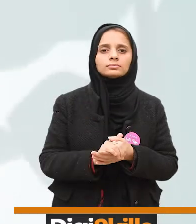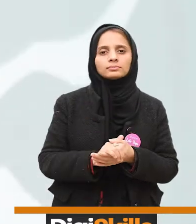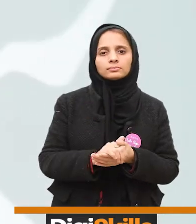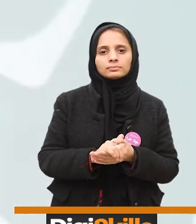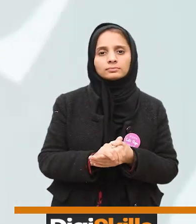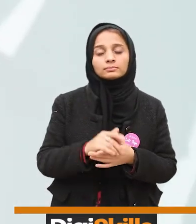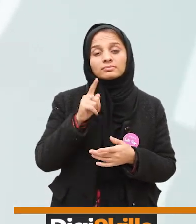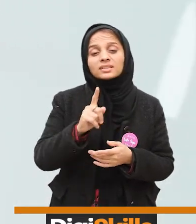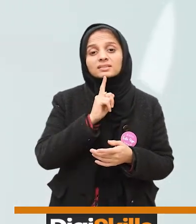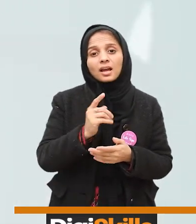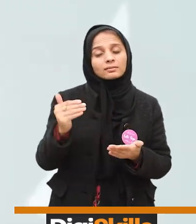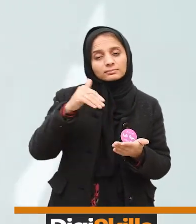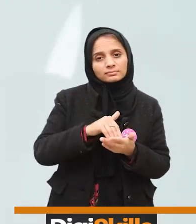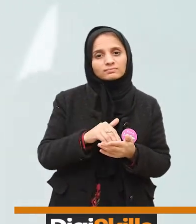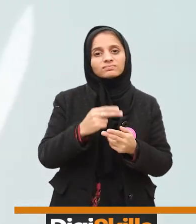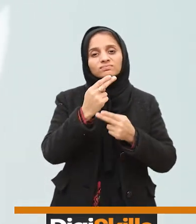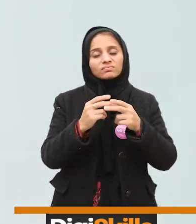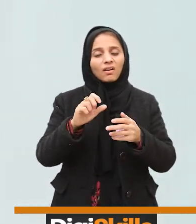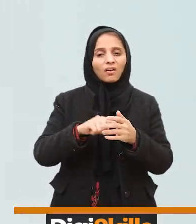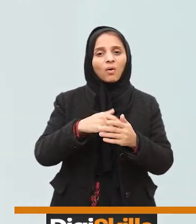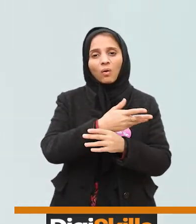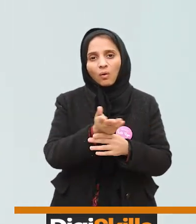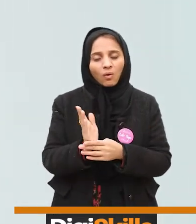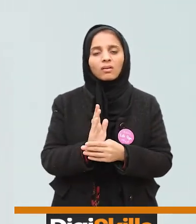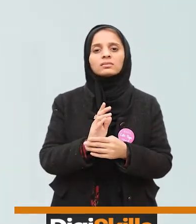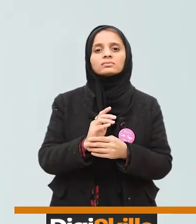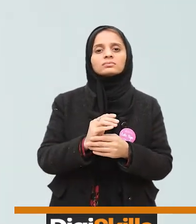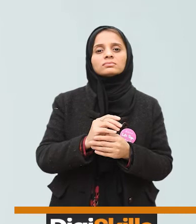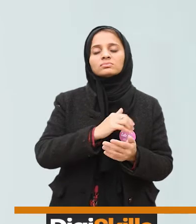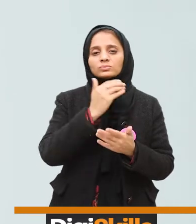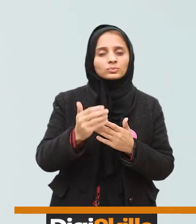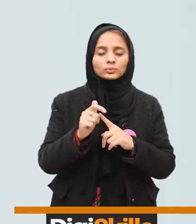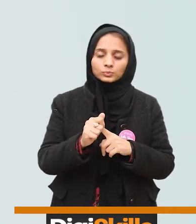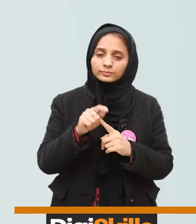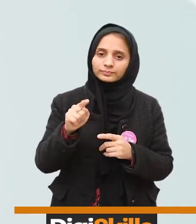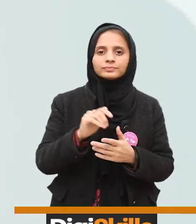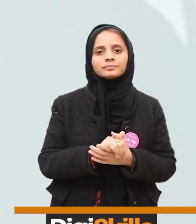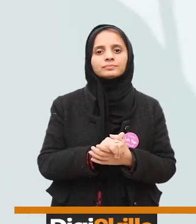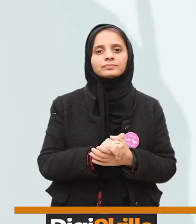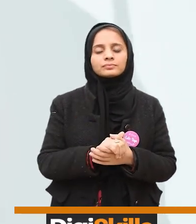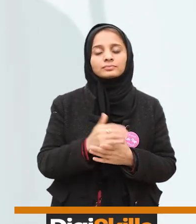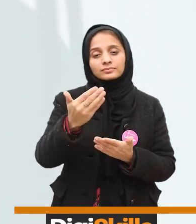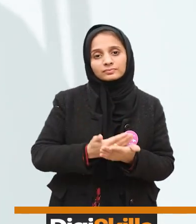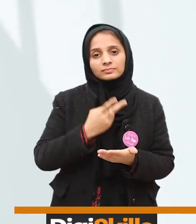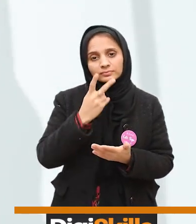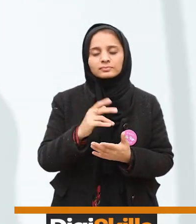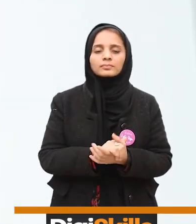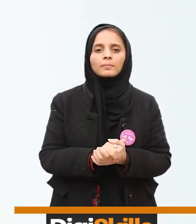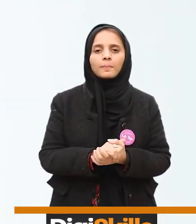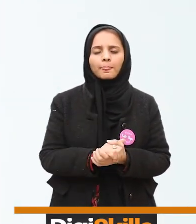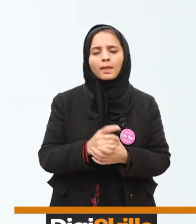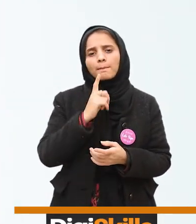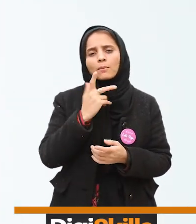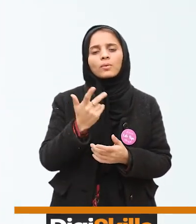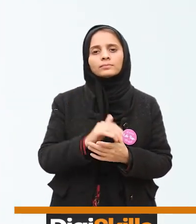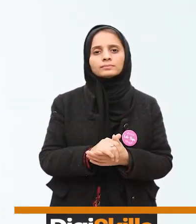یہ ایکچولی نئے پروجیکٹس یا نئے امپلائر سے زیادہ ضروری ہے۔ کیوں؟ دیکھیے،